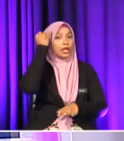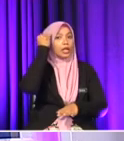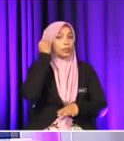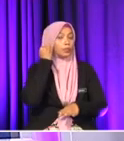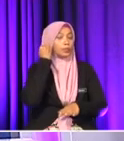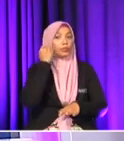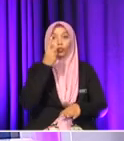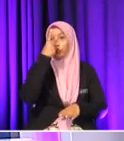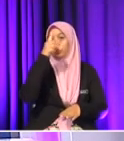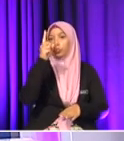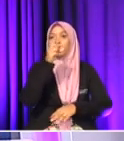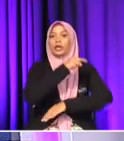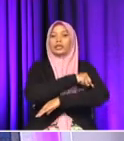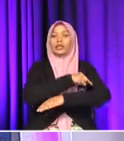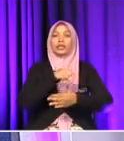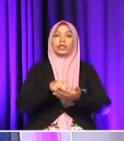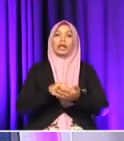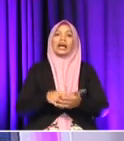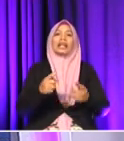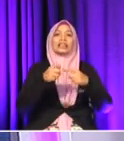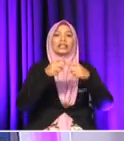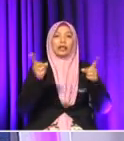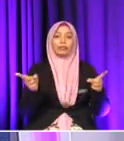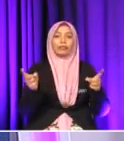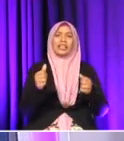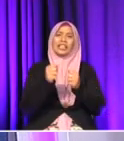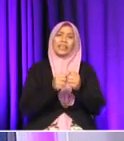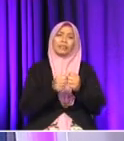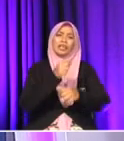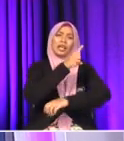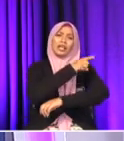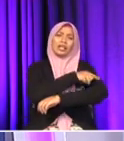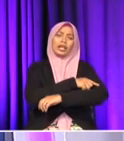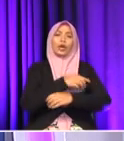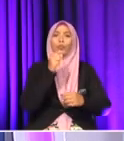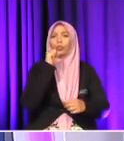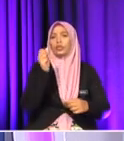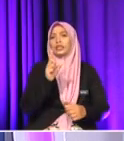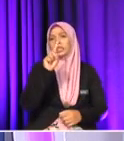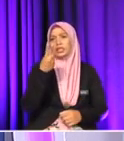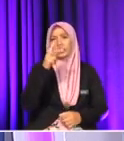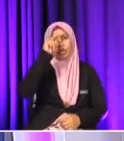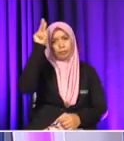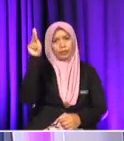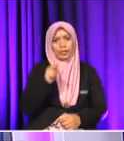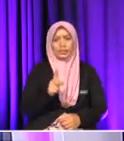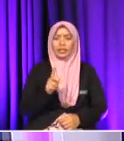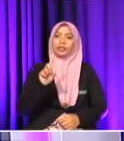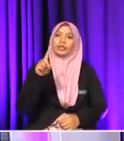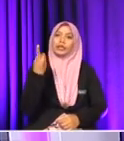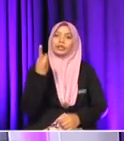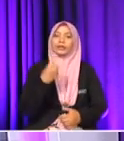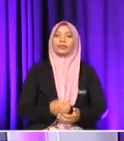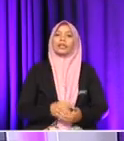saja hari ini setiap hari dalam aplikasi kehidupan sehari-hari itu bukan saja dalam pemeriksaan tuh banyak ilmu ini dalam